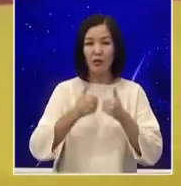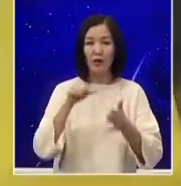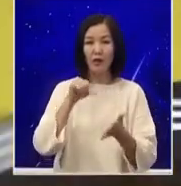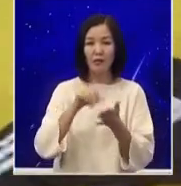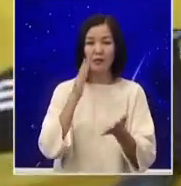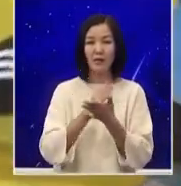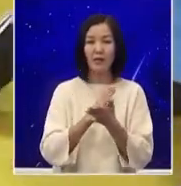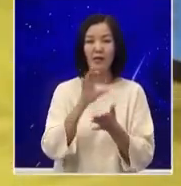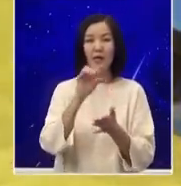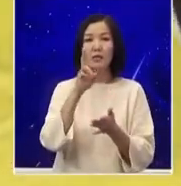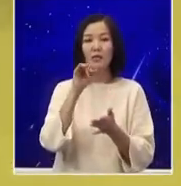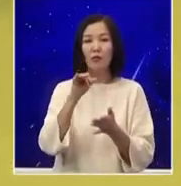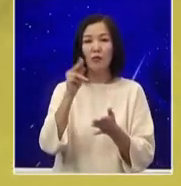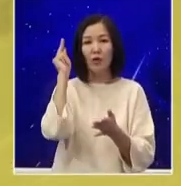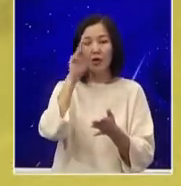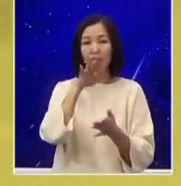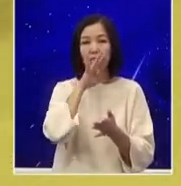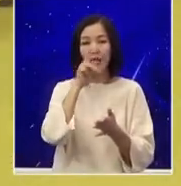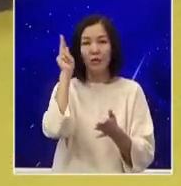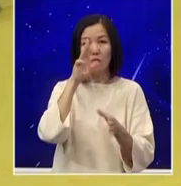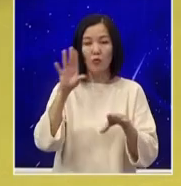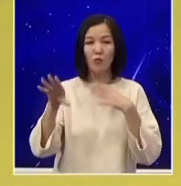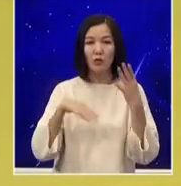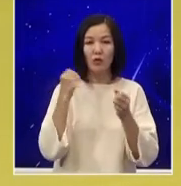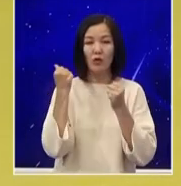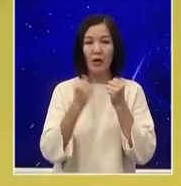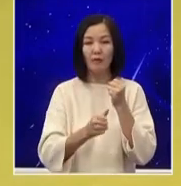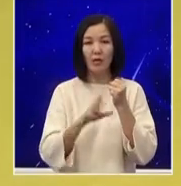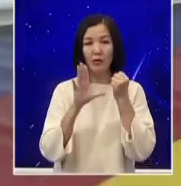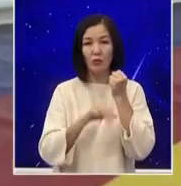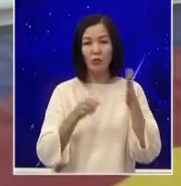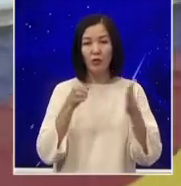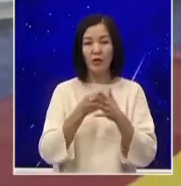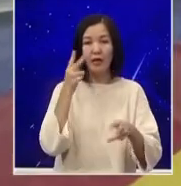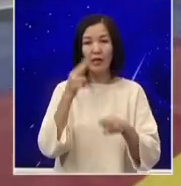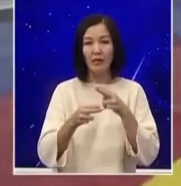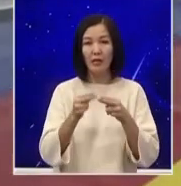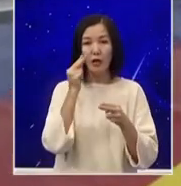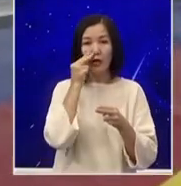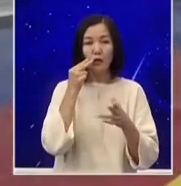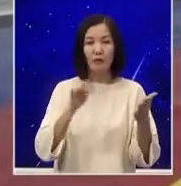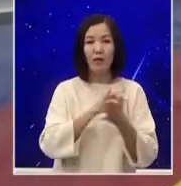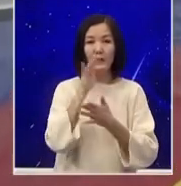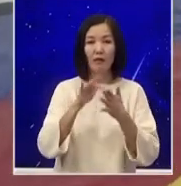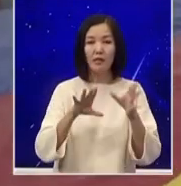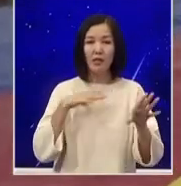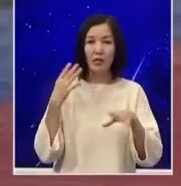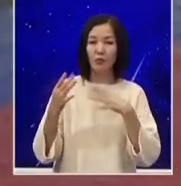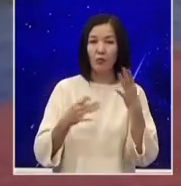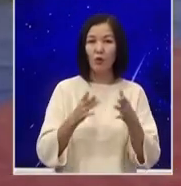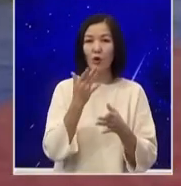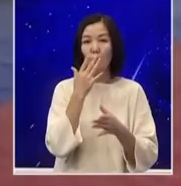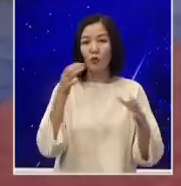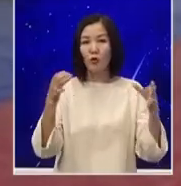күресі шеберлерінің Текелідегі оқу жаттығу жиыны апта соңында аяқталады. Одан соң балуандар Шымкент қаласына аттанып, еліміздің